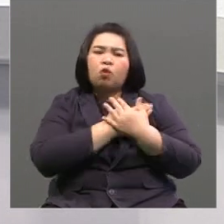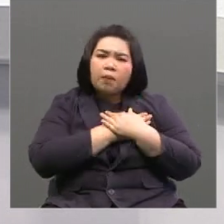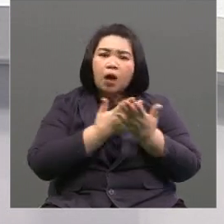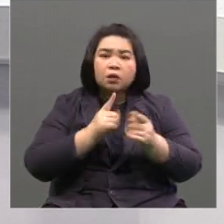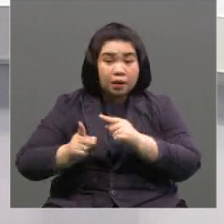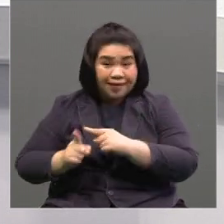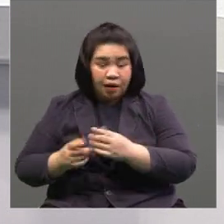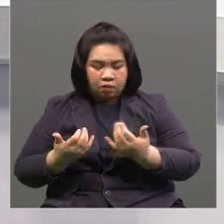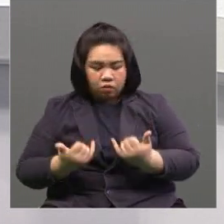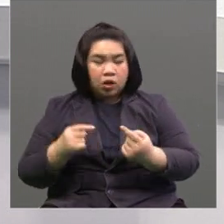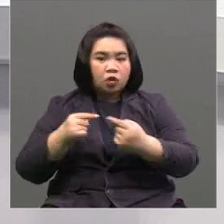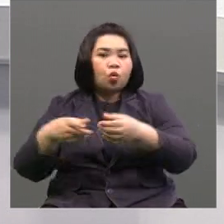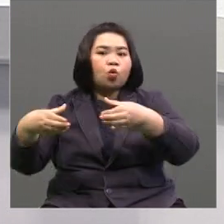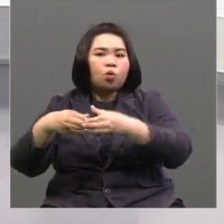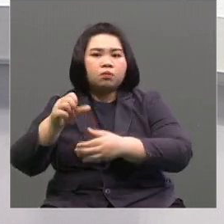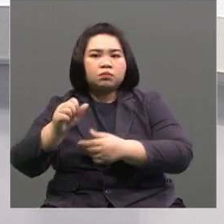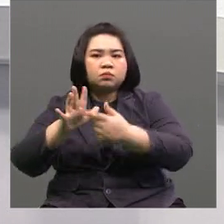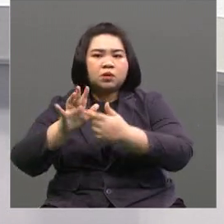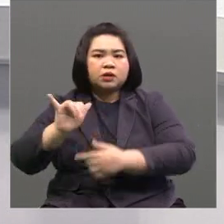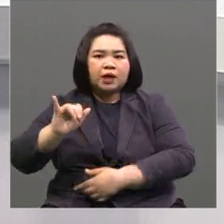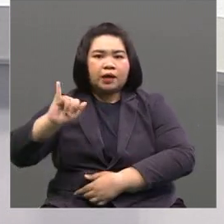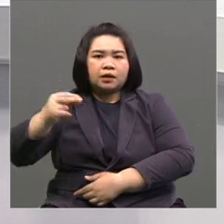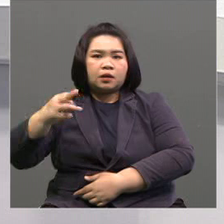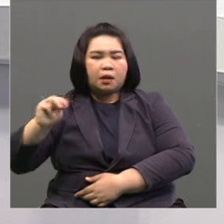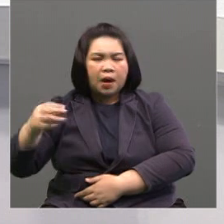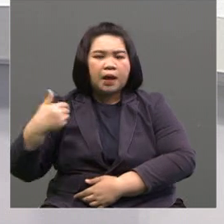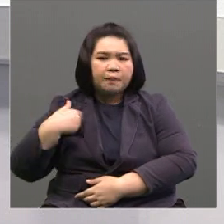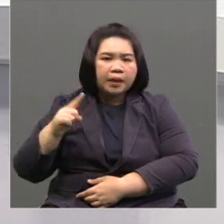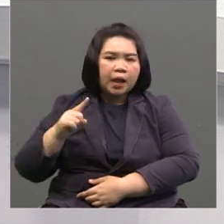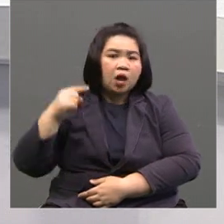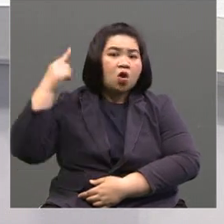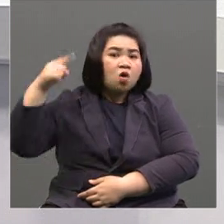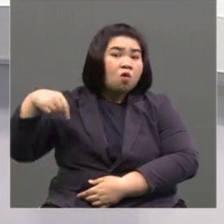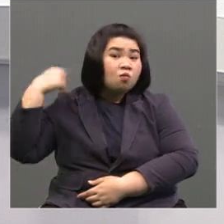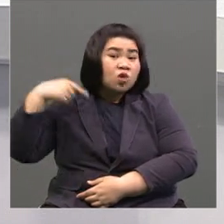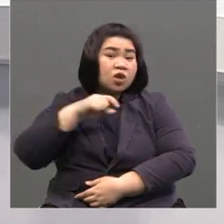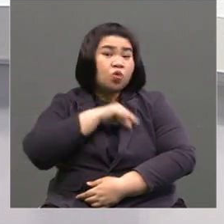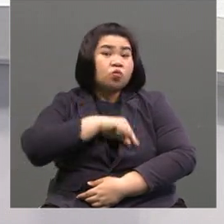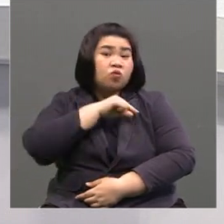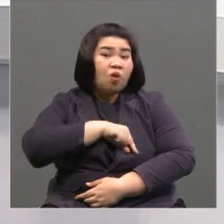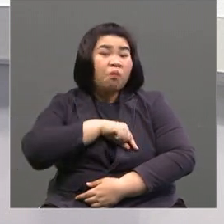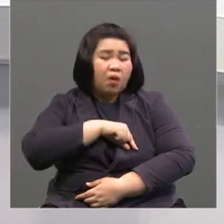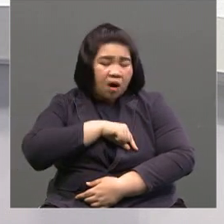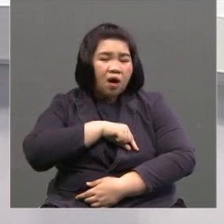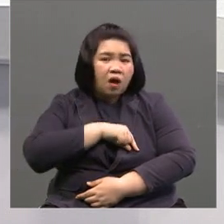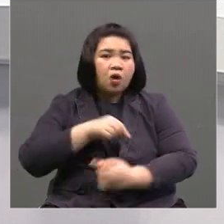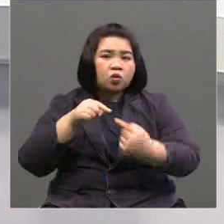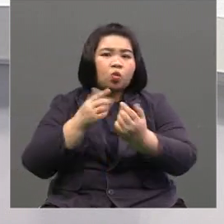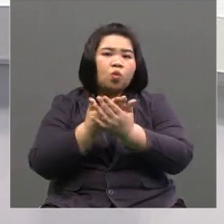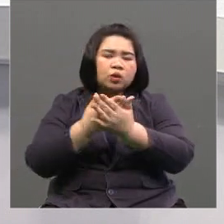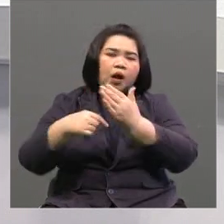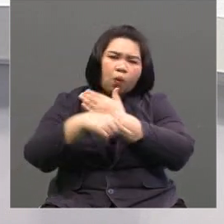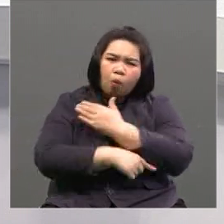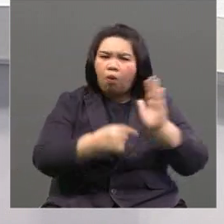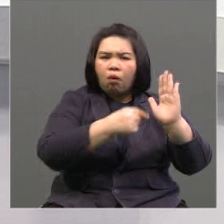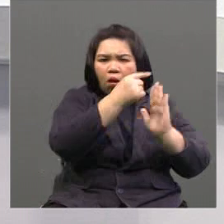ทีมงานสายใหม่ต้องรอดก็นำกลุ่มผู้เสียหายที่เขาถูกหมวยบุษราคำเสาทองผู้ต้องหาในคดีช่อโกงในหล